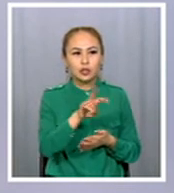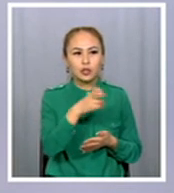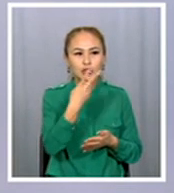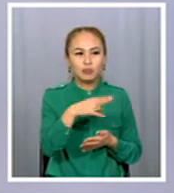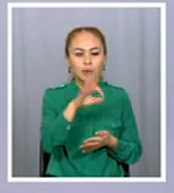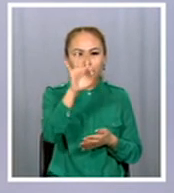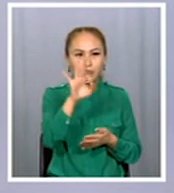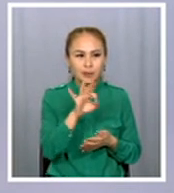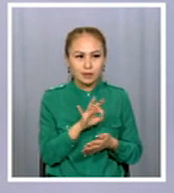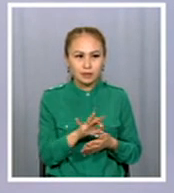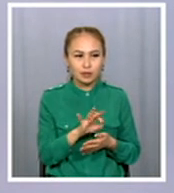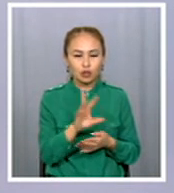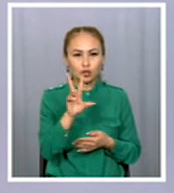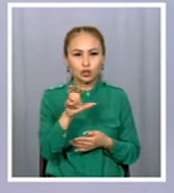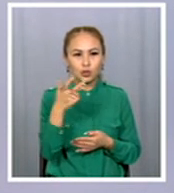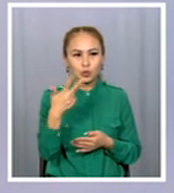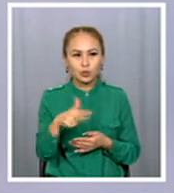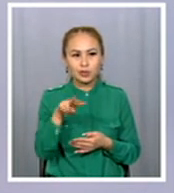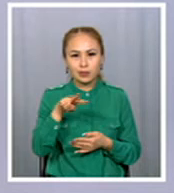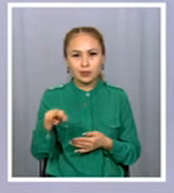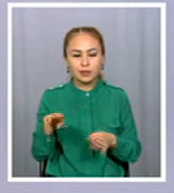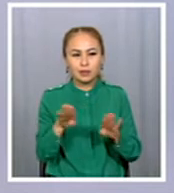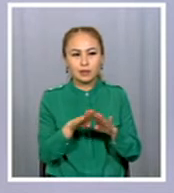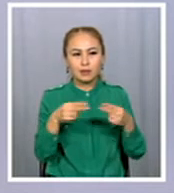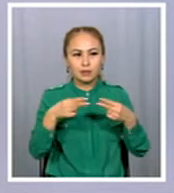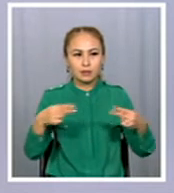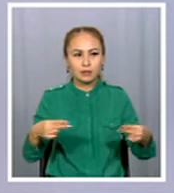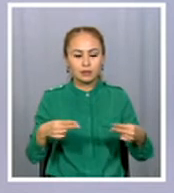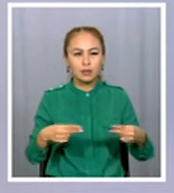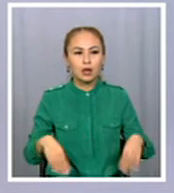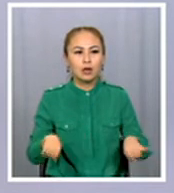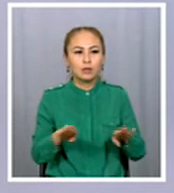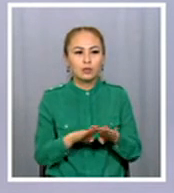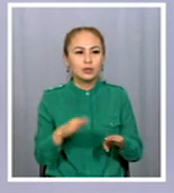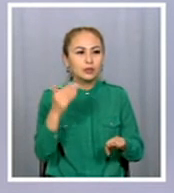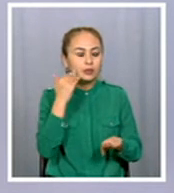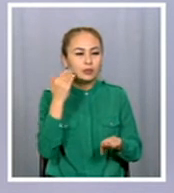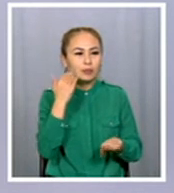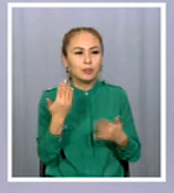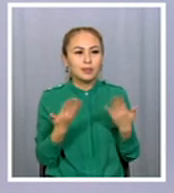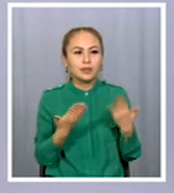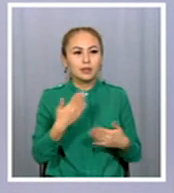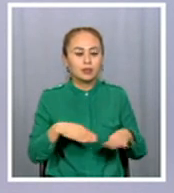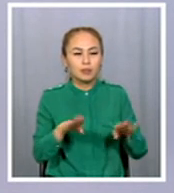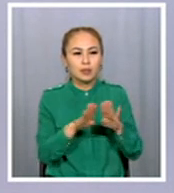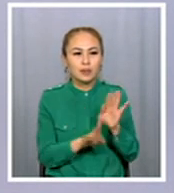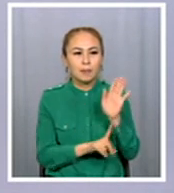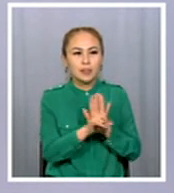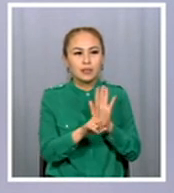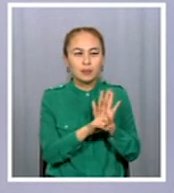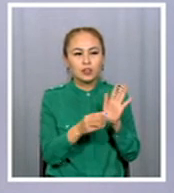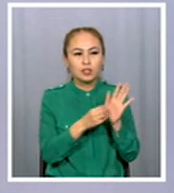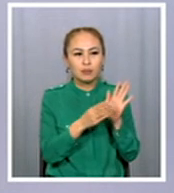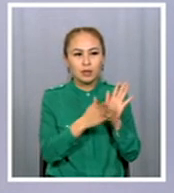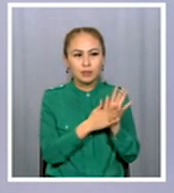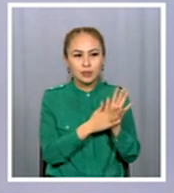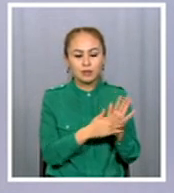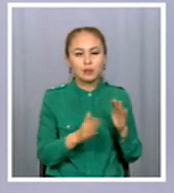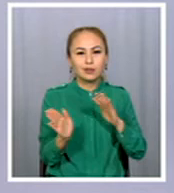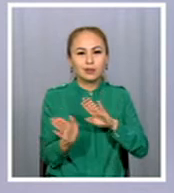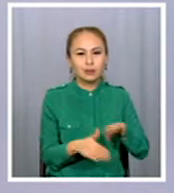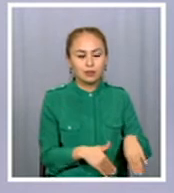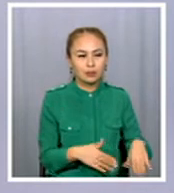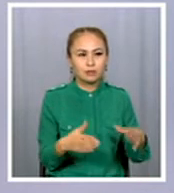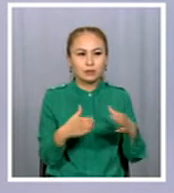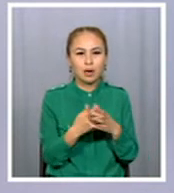220%-ы 330 литрге тең екен. Балар, бұл жерде қараңыздаршы, неге бастапқы шамамыз мына кейінгі шамадан